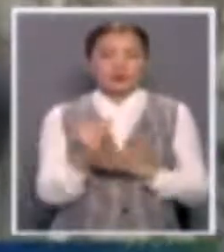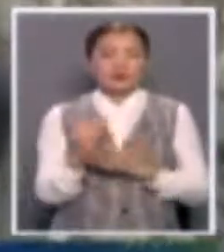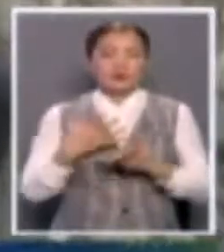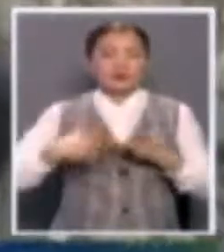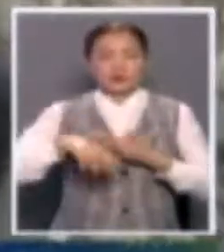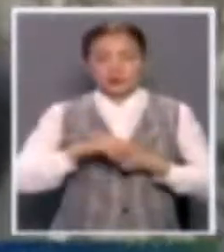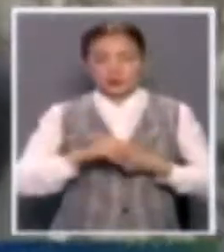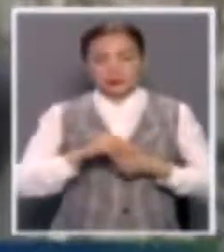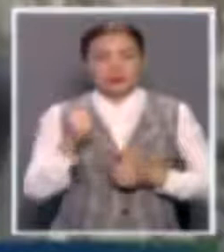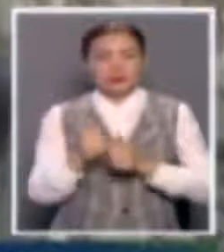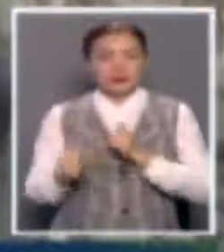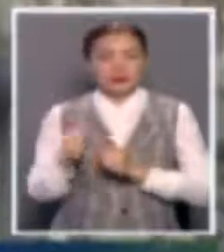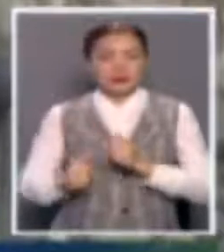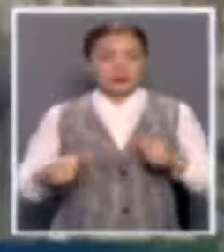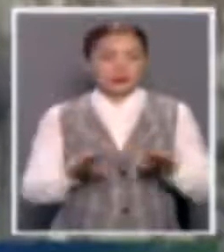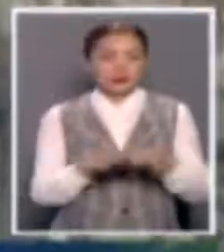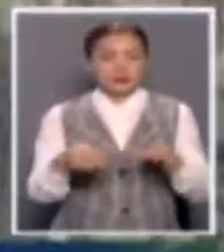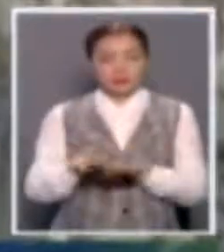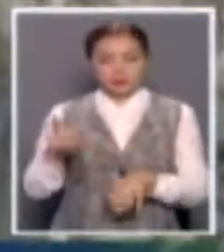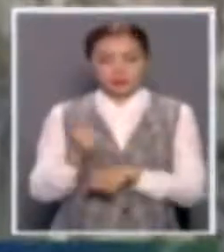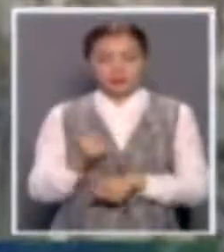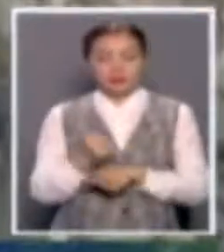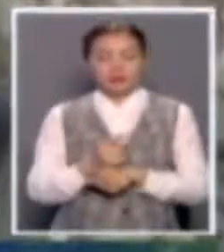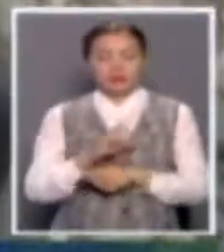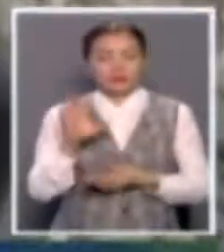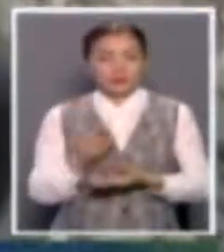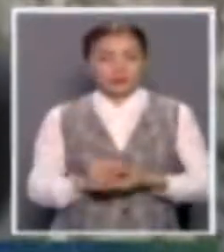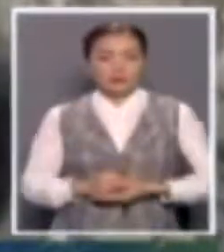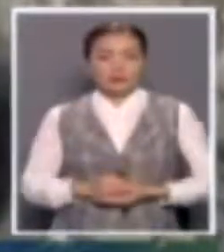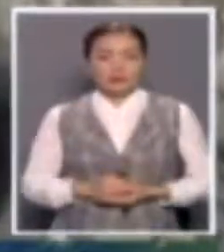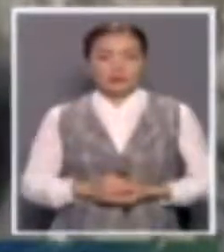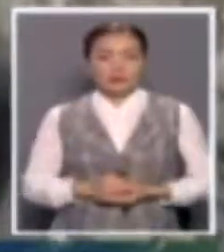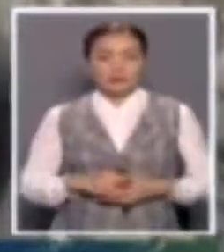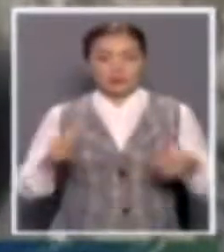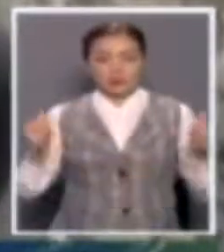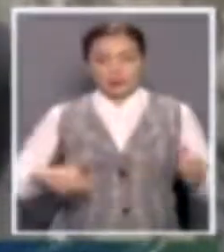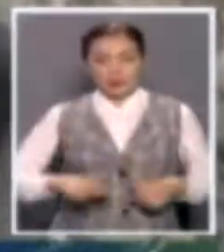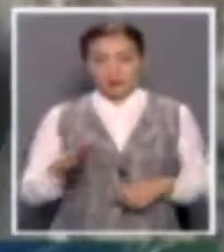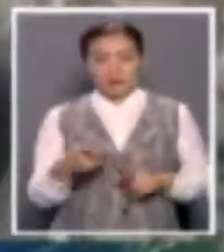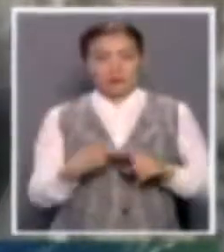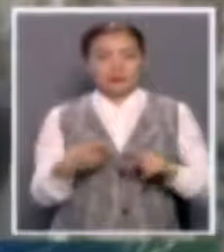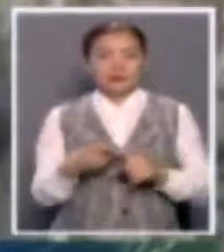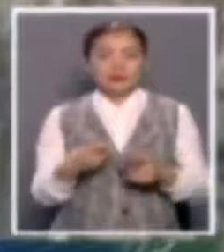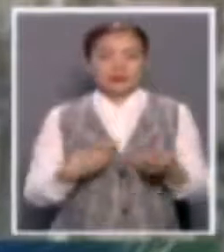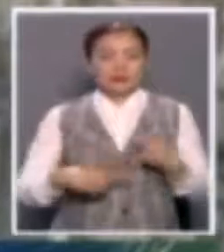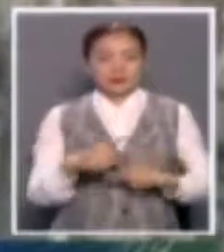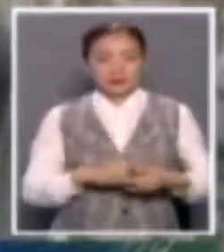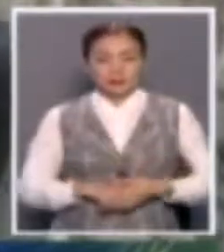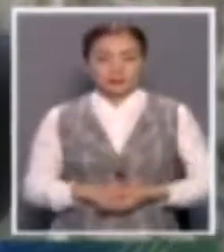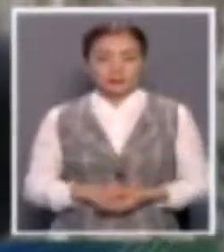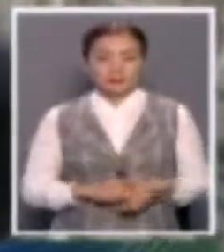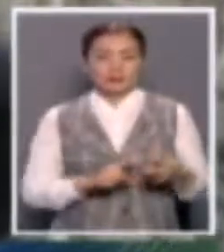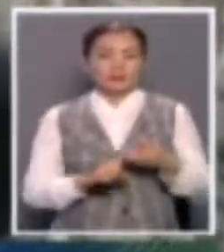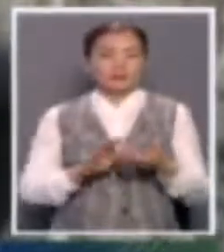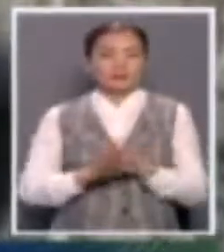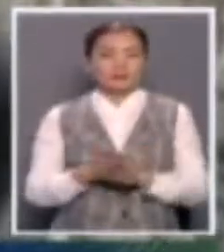барлығы әрбір жаңына жабылу, шектеу қойылу барлығы, яғни комиссиямен шешіледі. Бірінші жағдайда әрине біз эпидемиялық жағдайға қараймыз. Енді